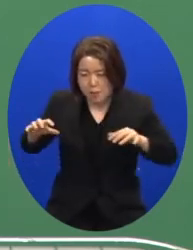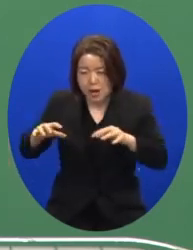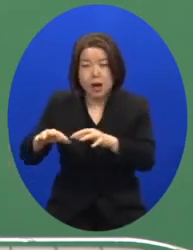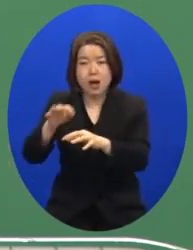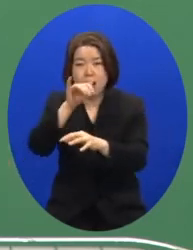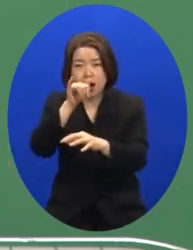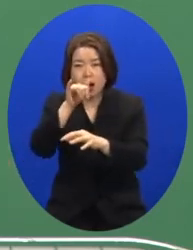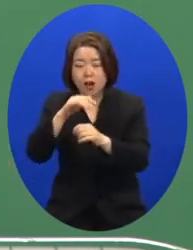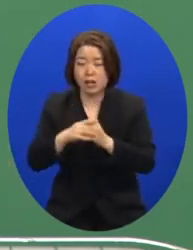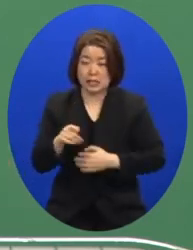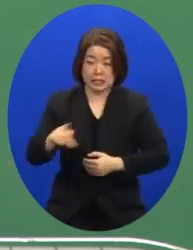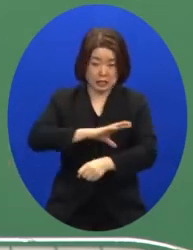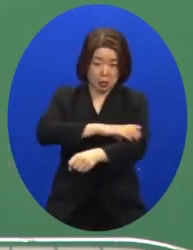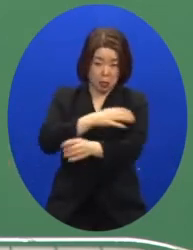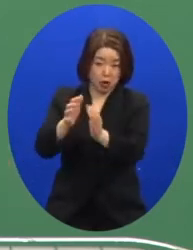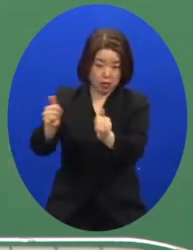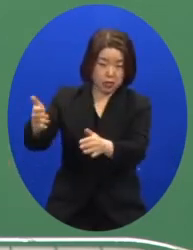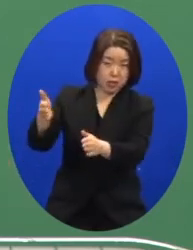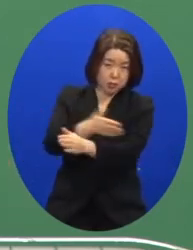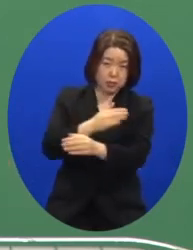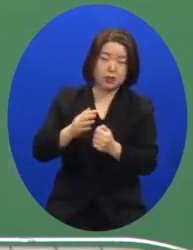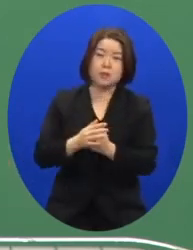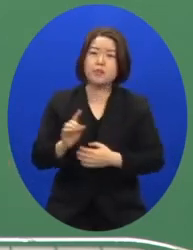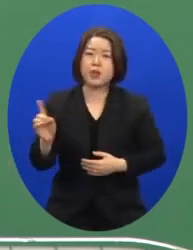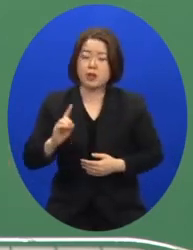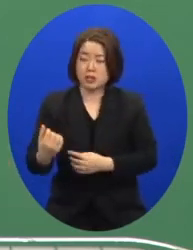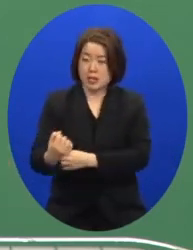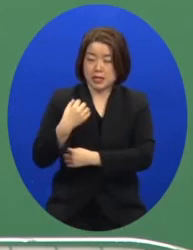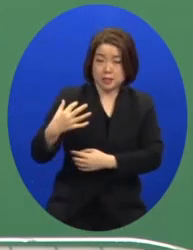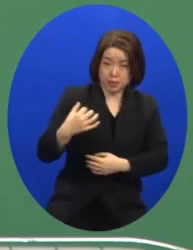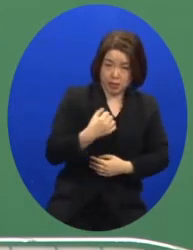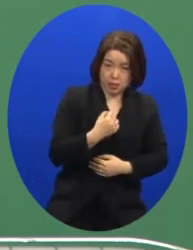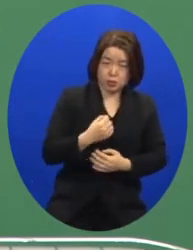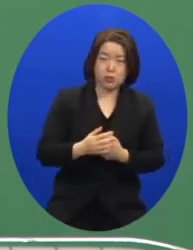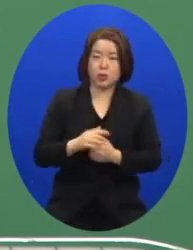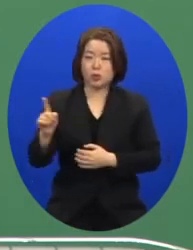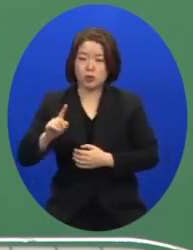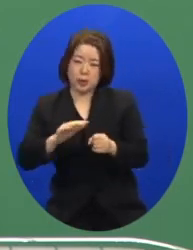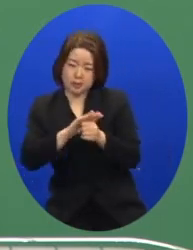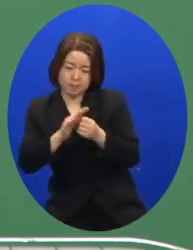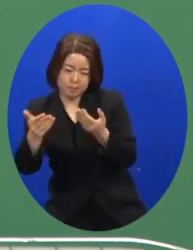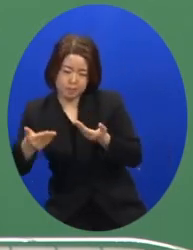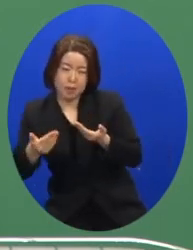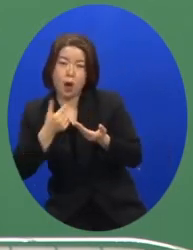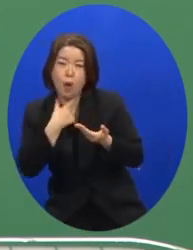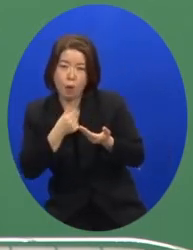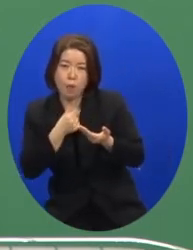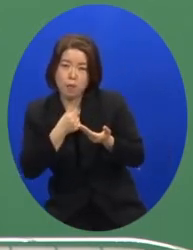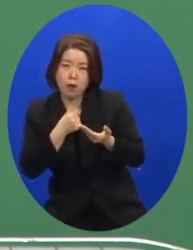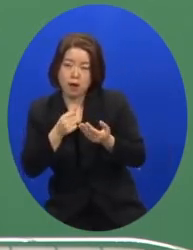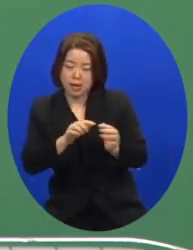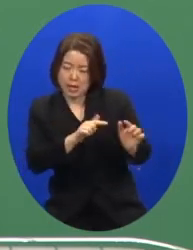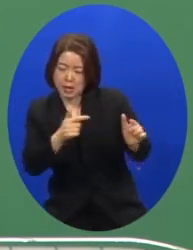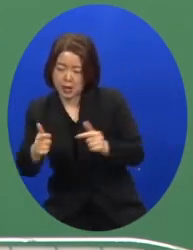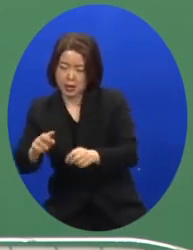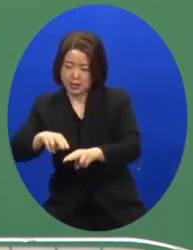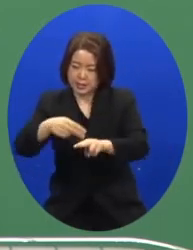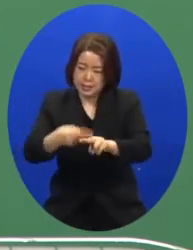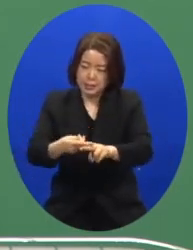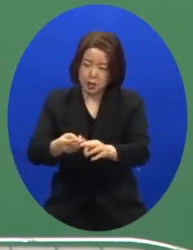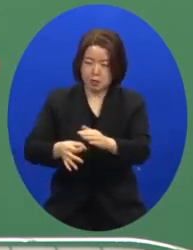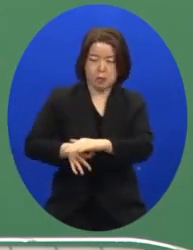그래서 그 권력자로 부터 어떤 힘을 얻고 또 촉매를 받으려고 온갖 선물과